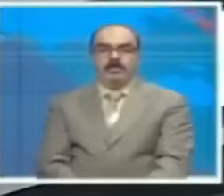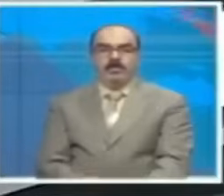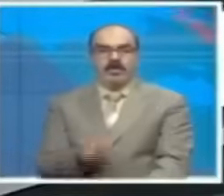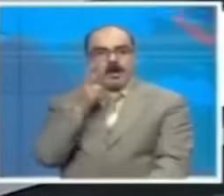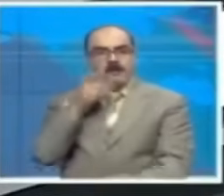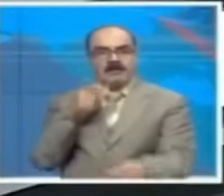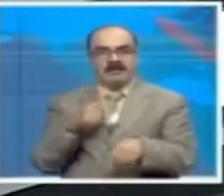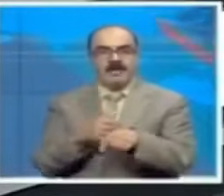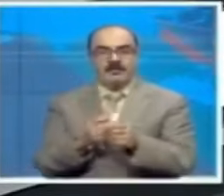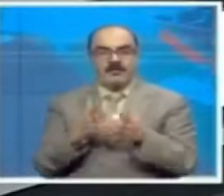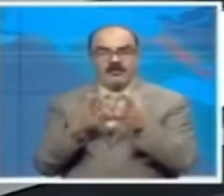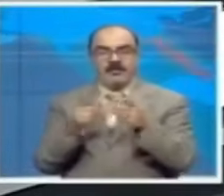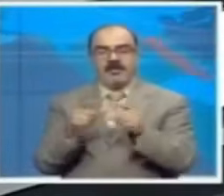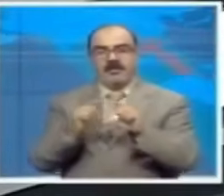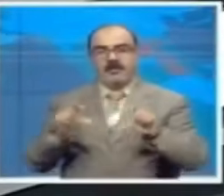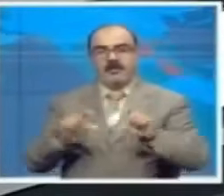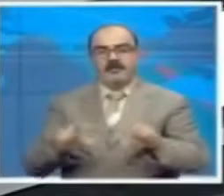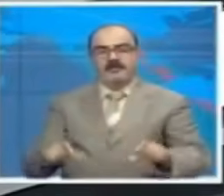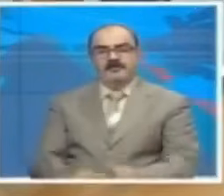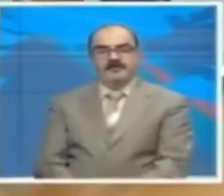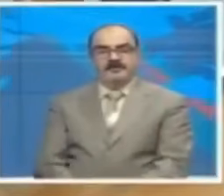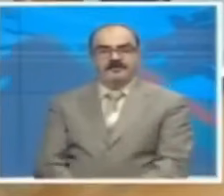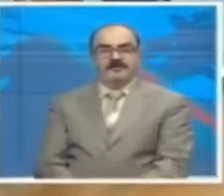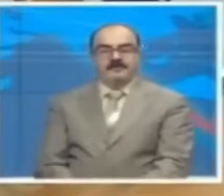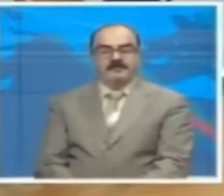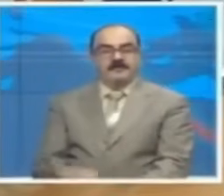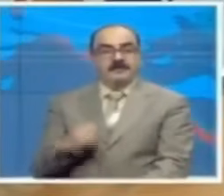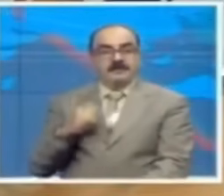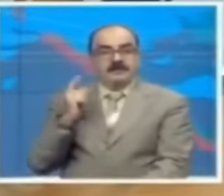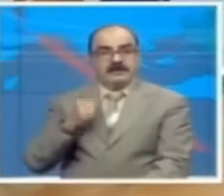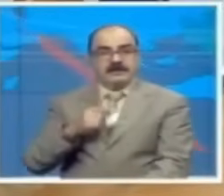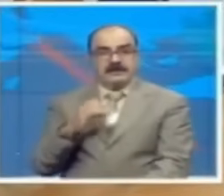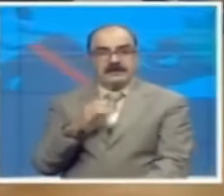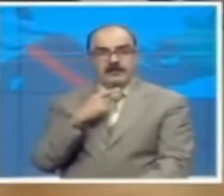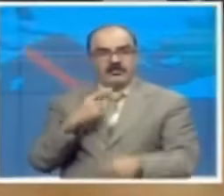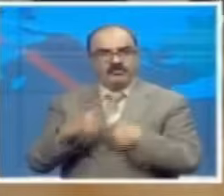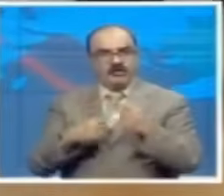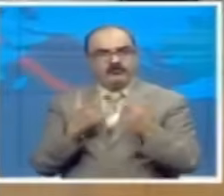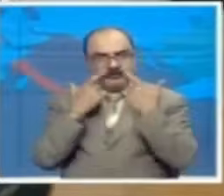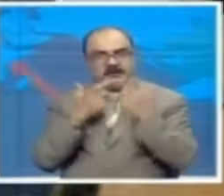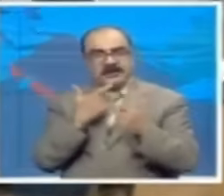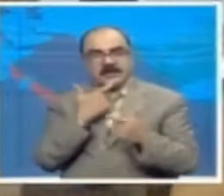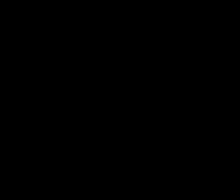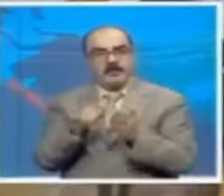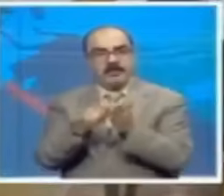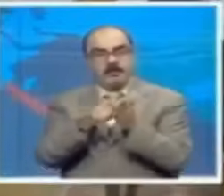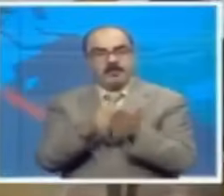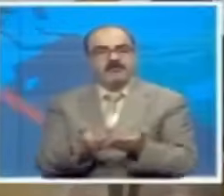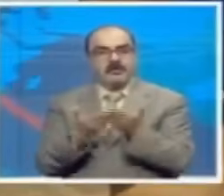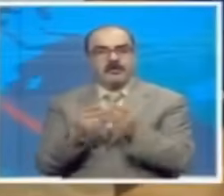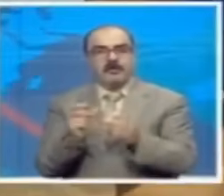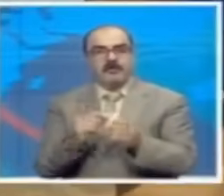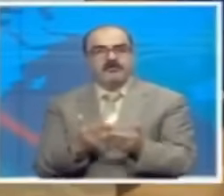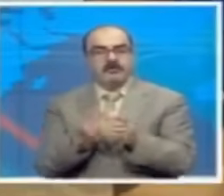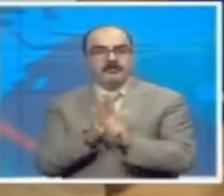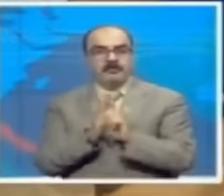نهاية الخامسة وهذا تذكير بأبرز العناوين. الرئيس عبد الفتاح السيسي وجه بمواصلة الاهتمام ببرامج